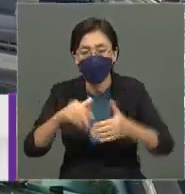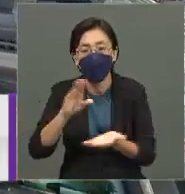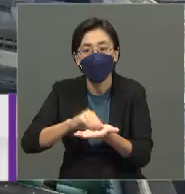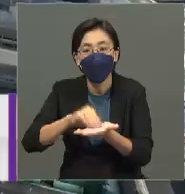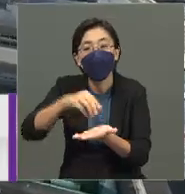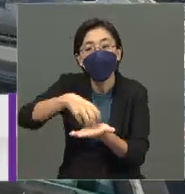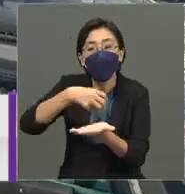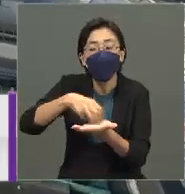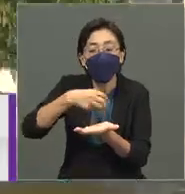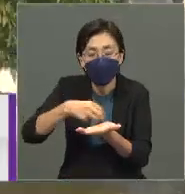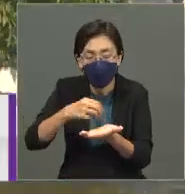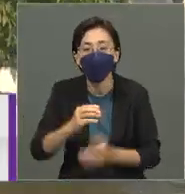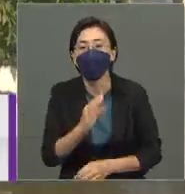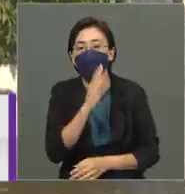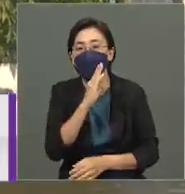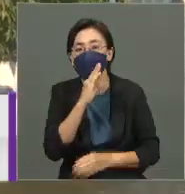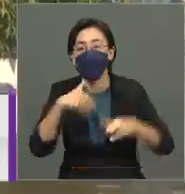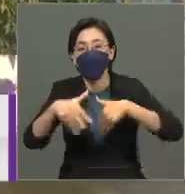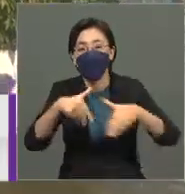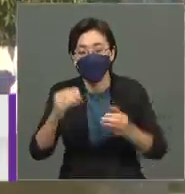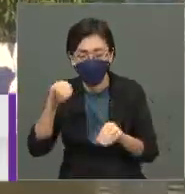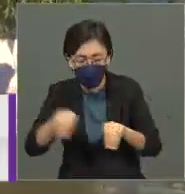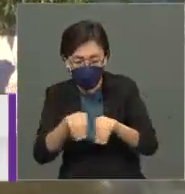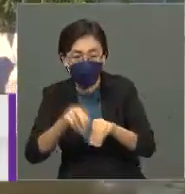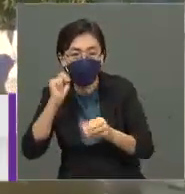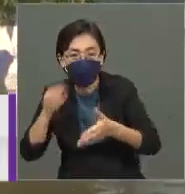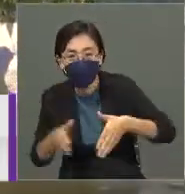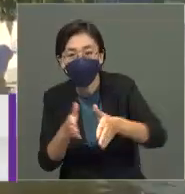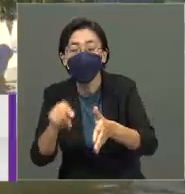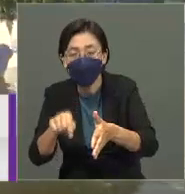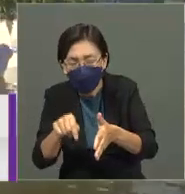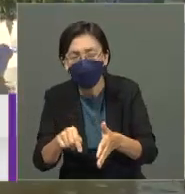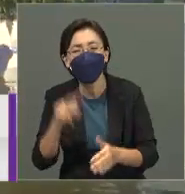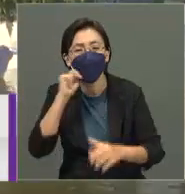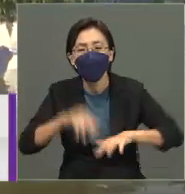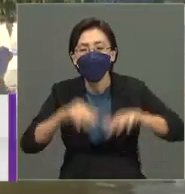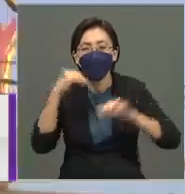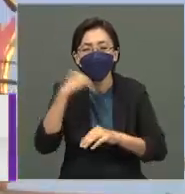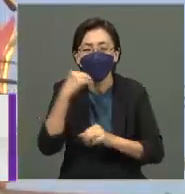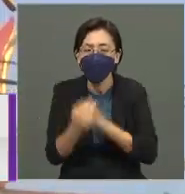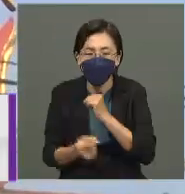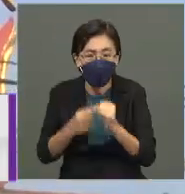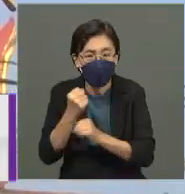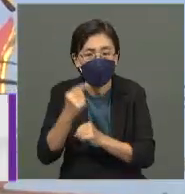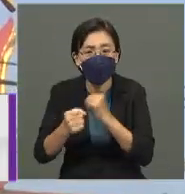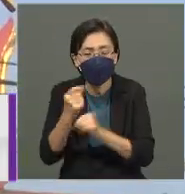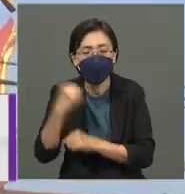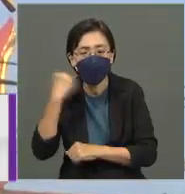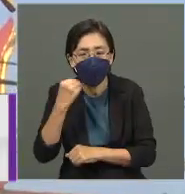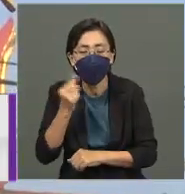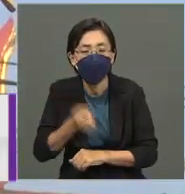ะครับว่าแม้ว่าจะเป็นชุมชนริมน้ำแล้วก็ถูกน้ำท่วมมาเป็นประจำนะครับแต่ว่าสิ่งหนึ่งที่อยากให้นายกรัฐมนต